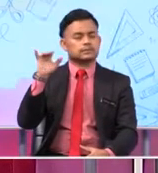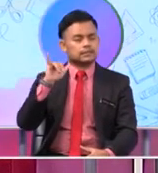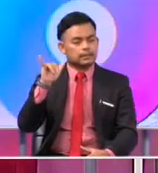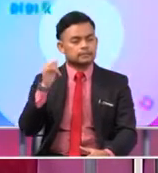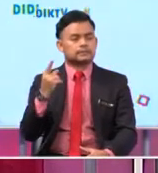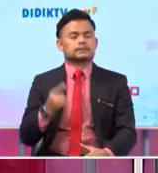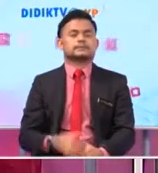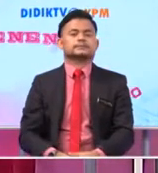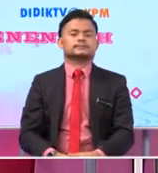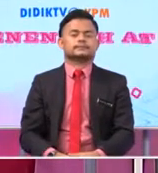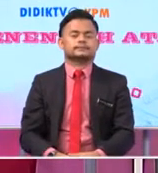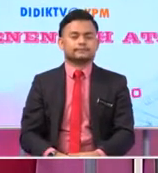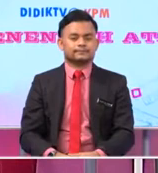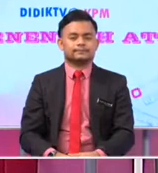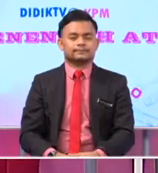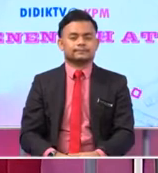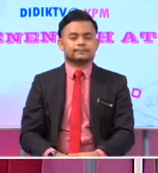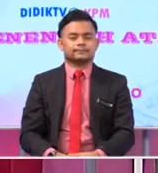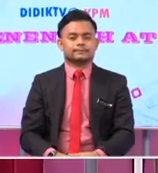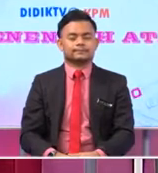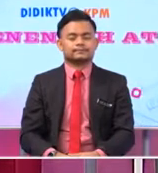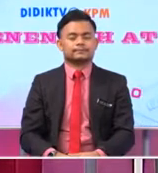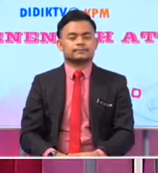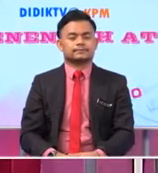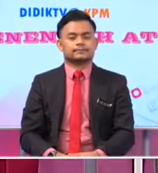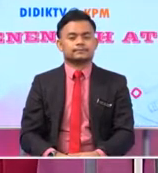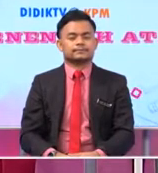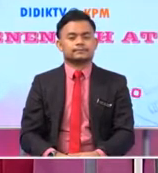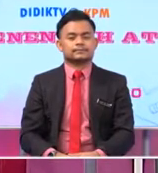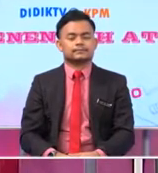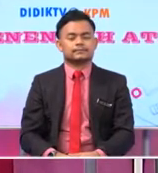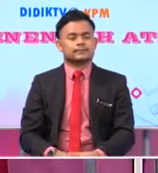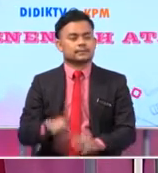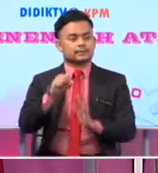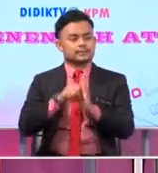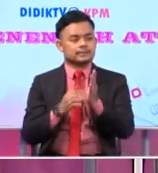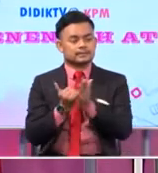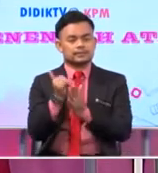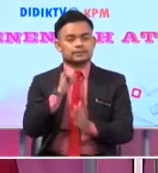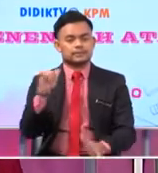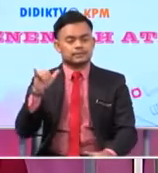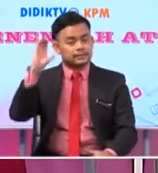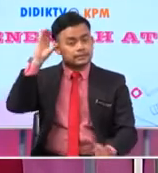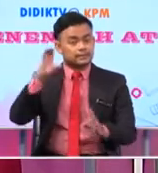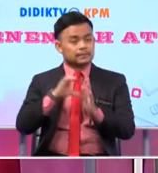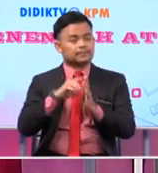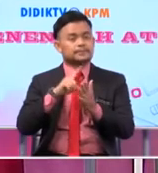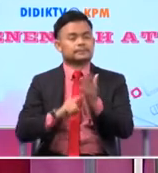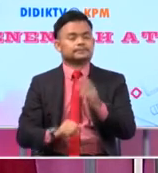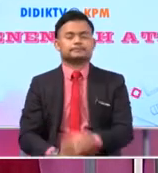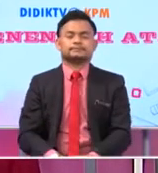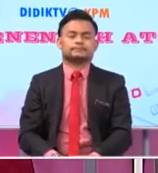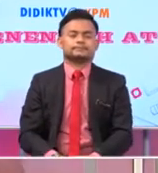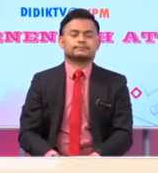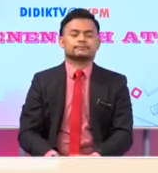fokus masih berada dalam kelas Cikgu Oke seterusnya Haha Jelek gambar bila Bi apa yang bisa beli